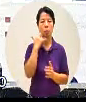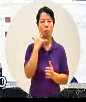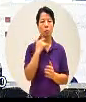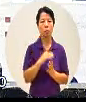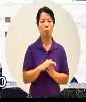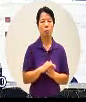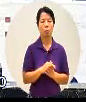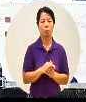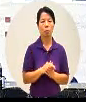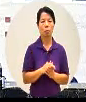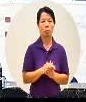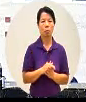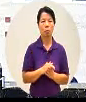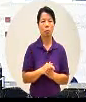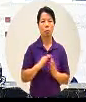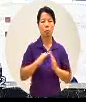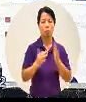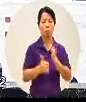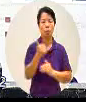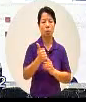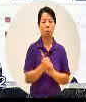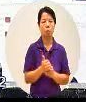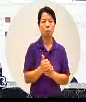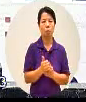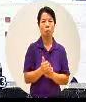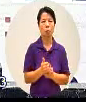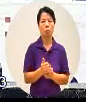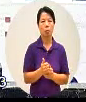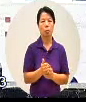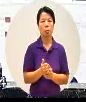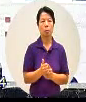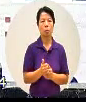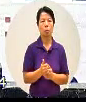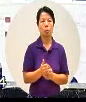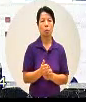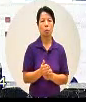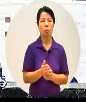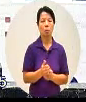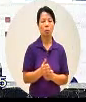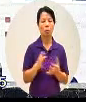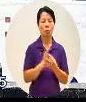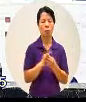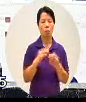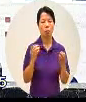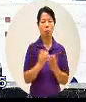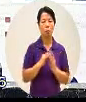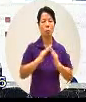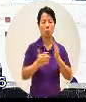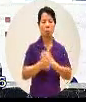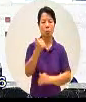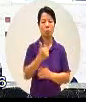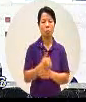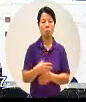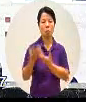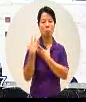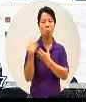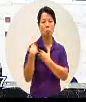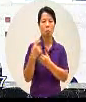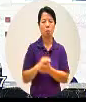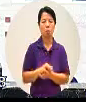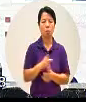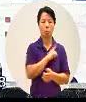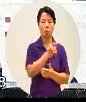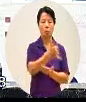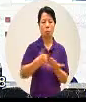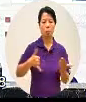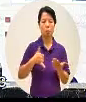着因市长啊，歹势啊，讲伊为着因市长两肋插刀啦，是安尼家己主动离开